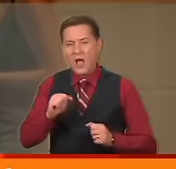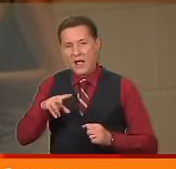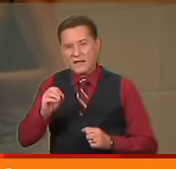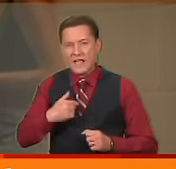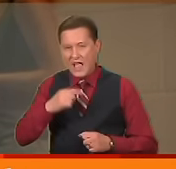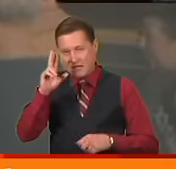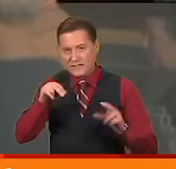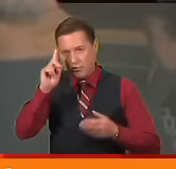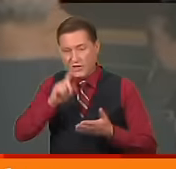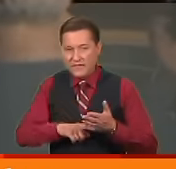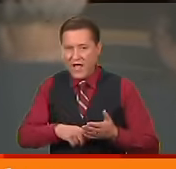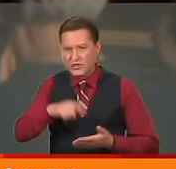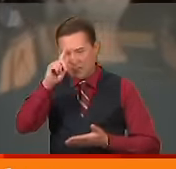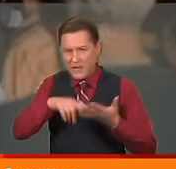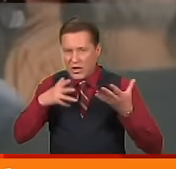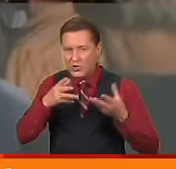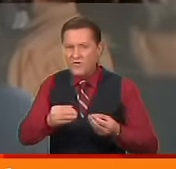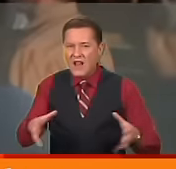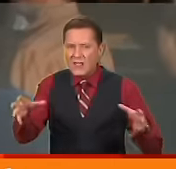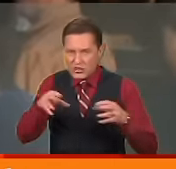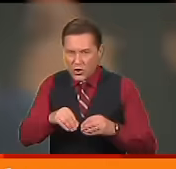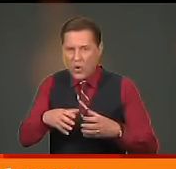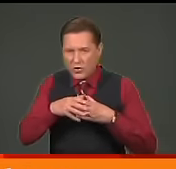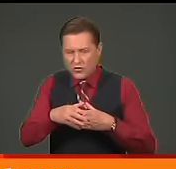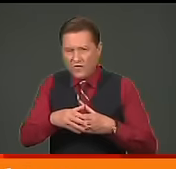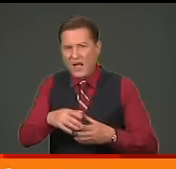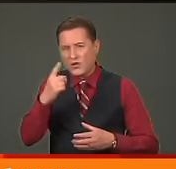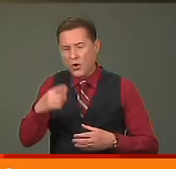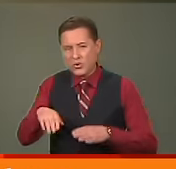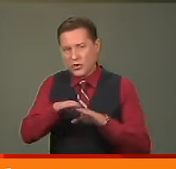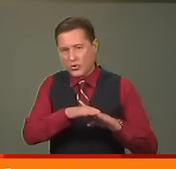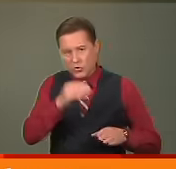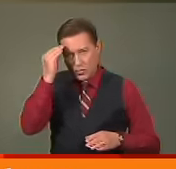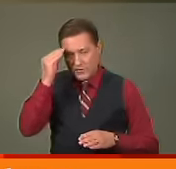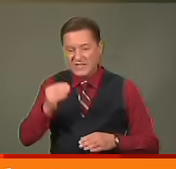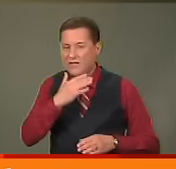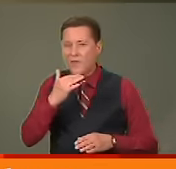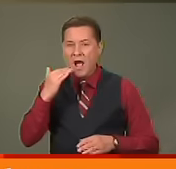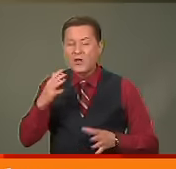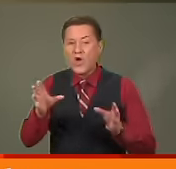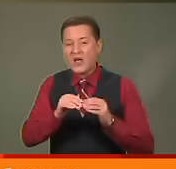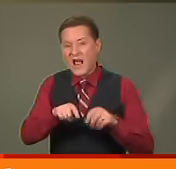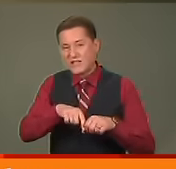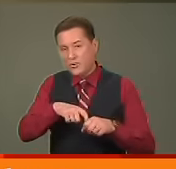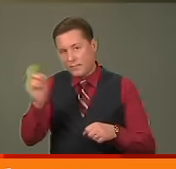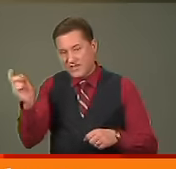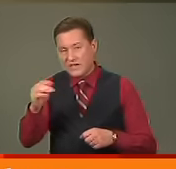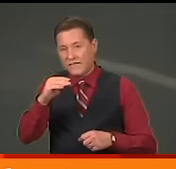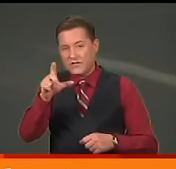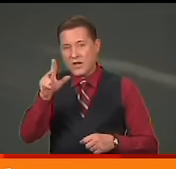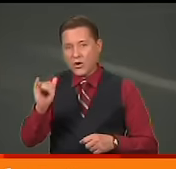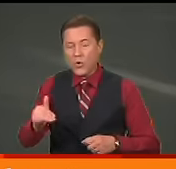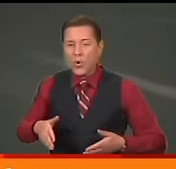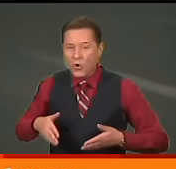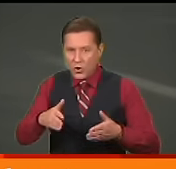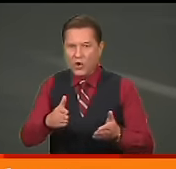вдалося переконати і згуртувати однодумців. Їх багато. Разом вони пішли від ЖЕКу і крокують до свого